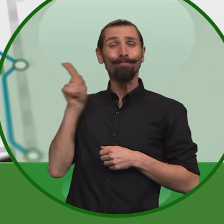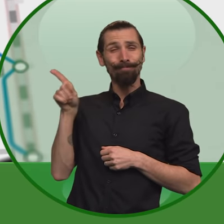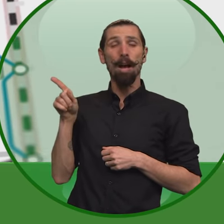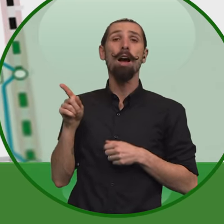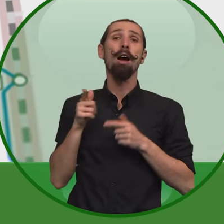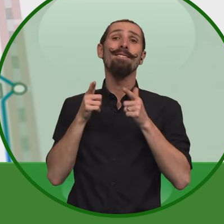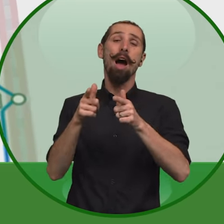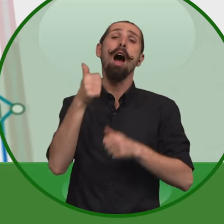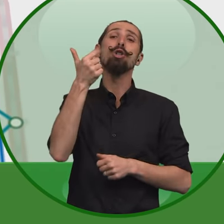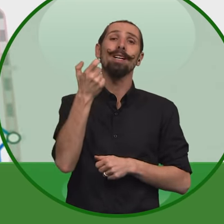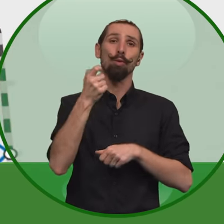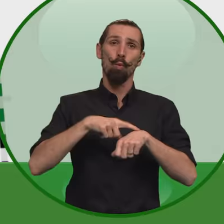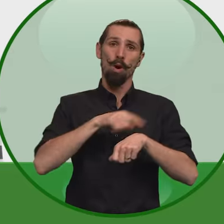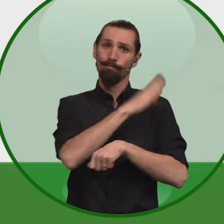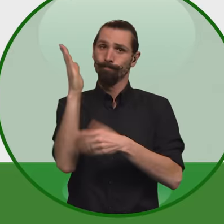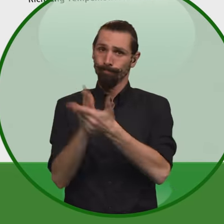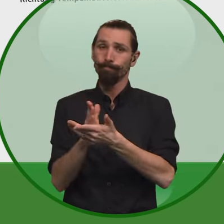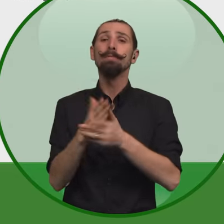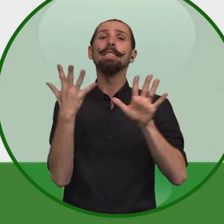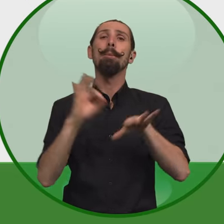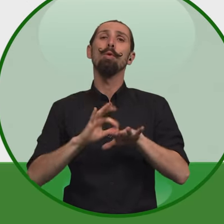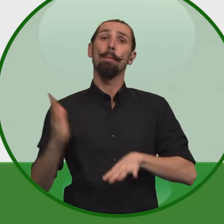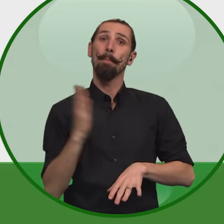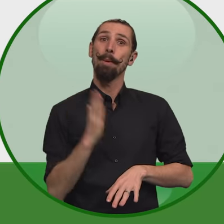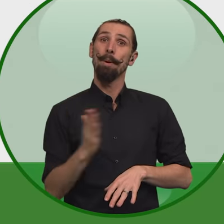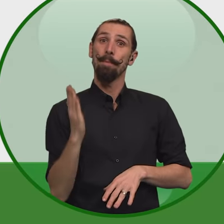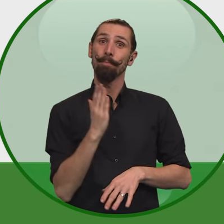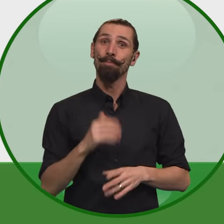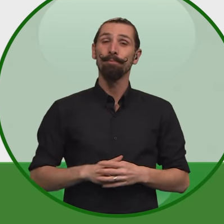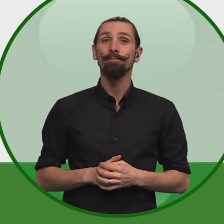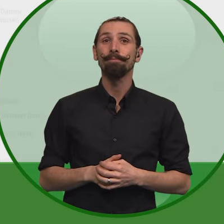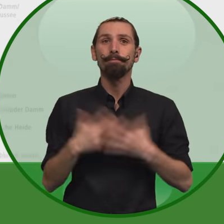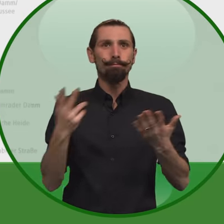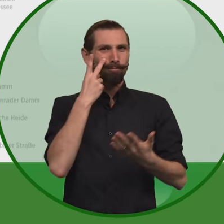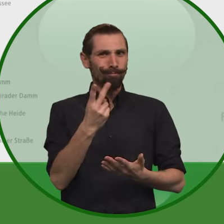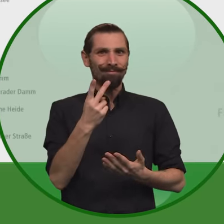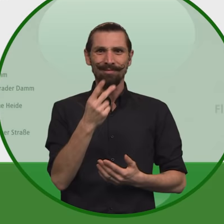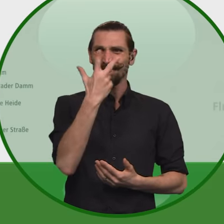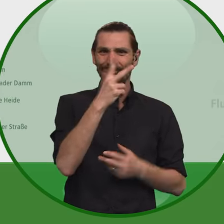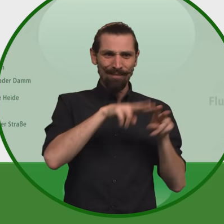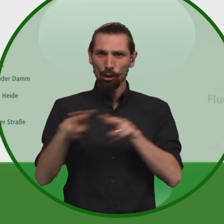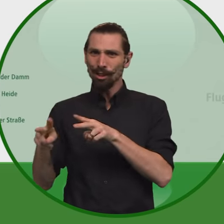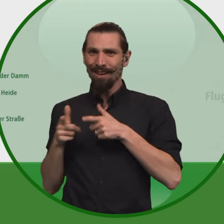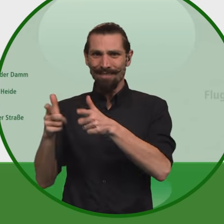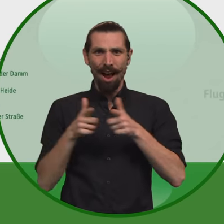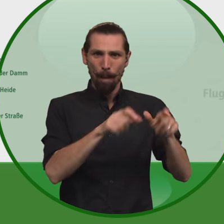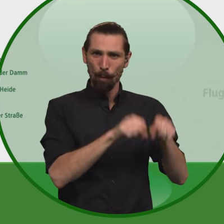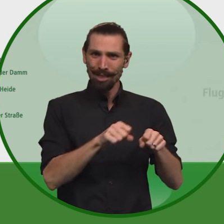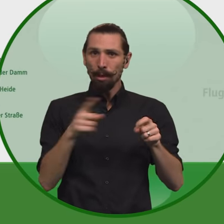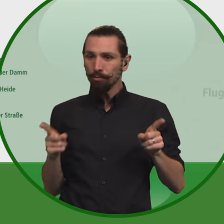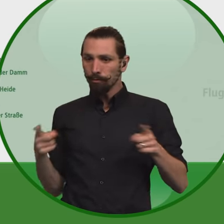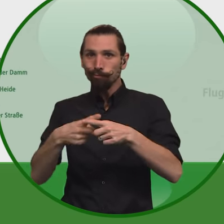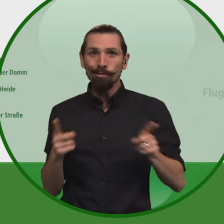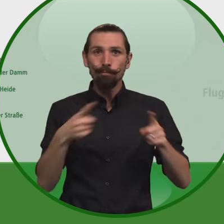Linie S2B fährt tagsüber bis 21 Uhr, überwiegend alle 10 Minuten. Zwischen den einzelnen Linien gibt es